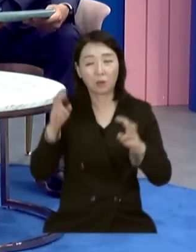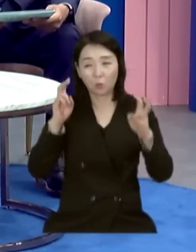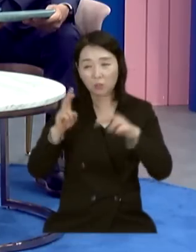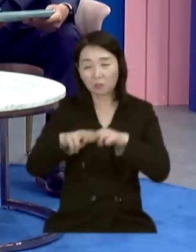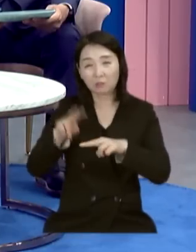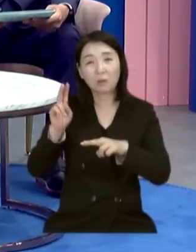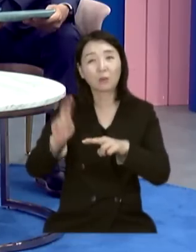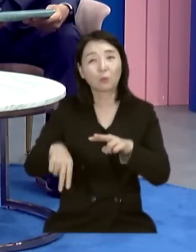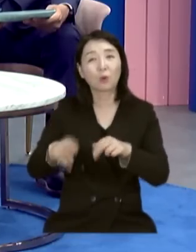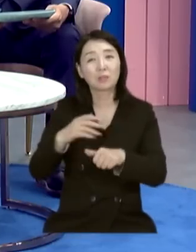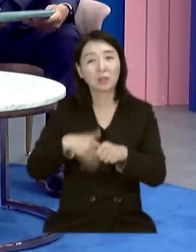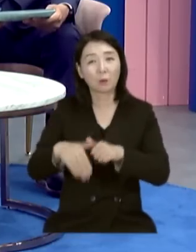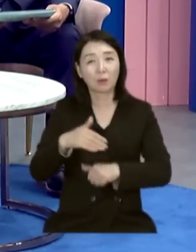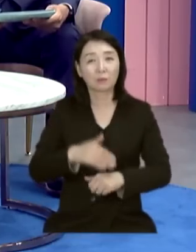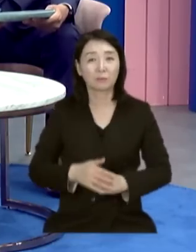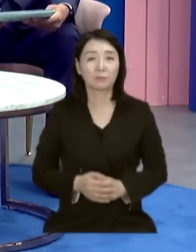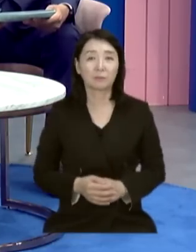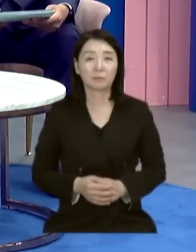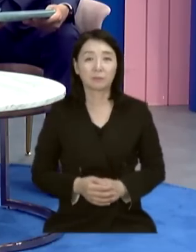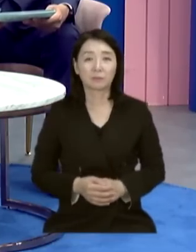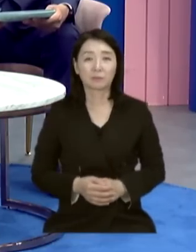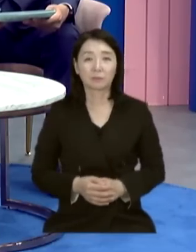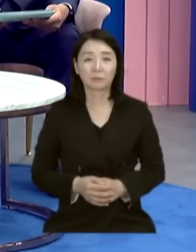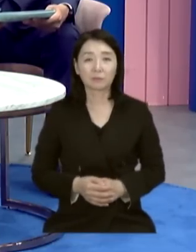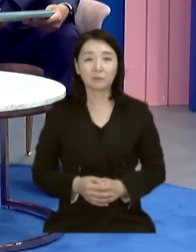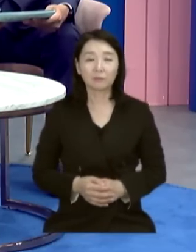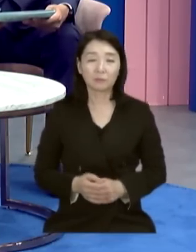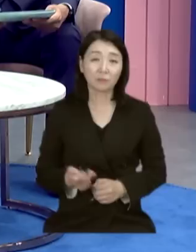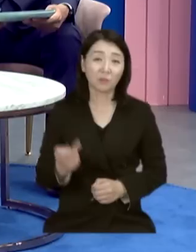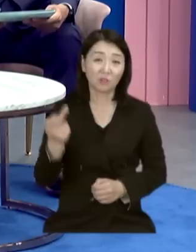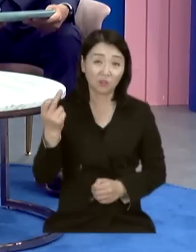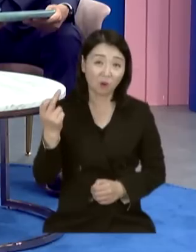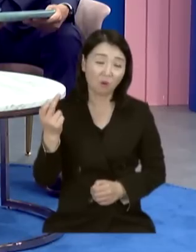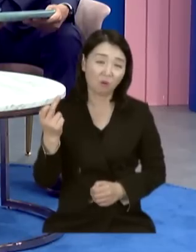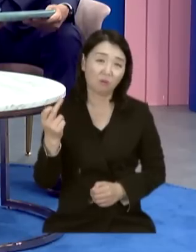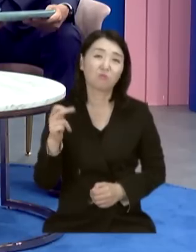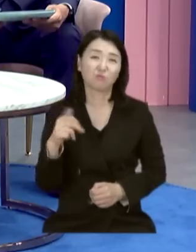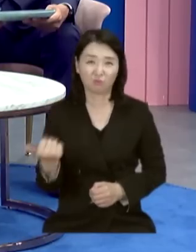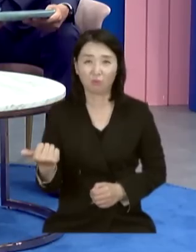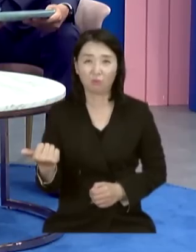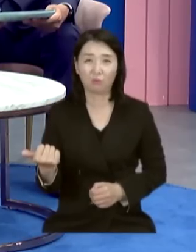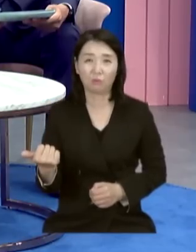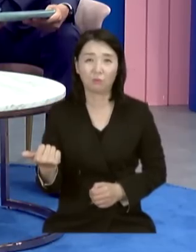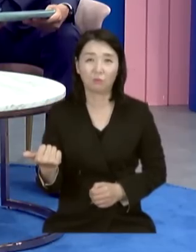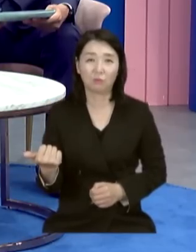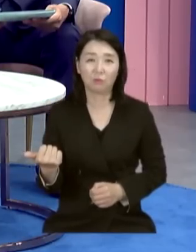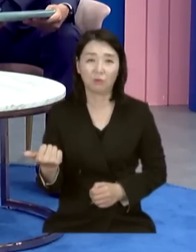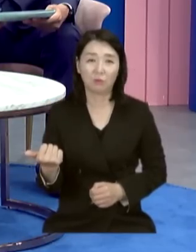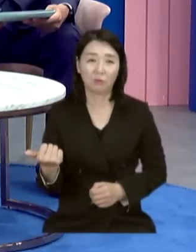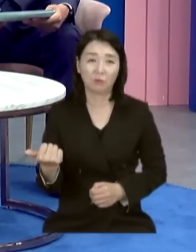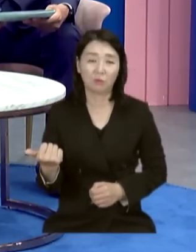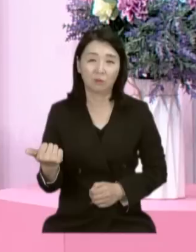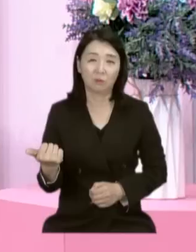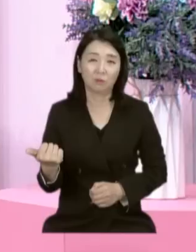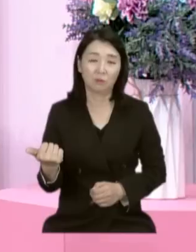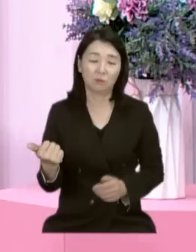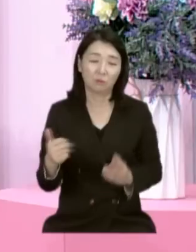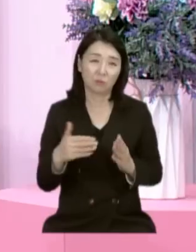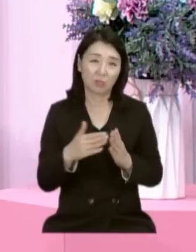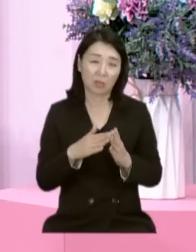직장도 그만둬야 되는 그런 상황이고 또 형님도 또 그렇게 되셨고 가정도 또